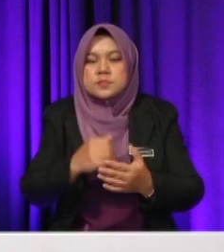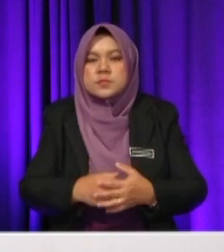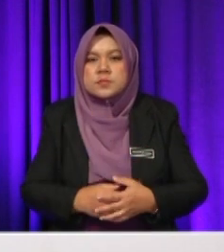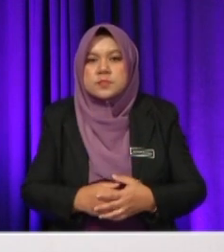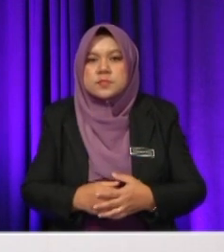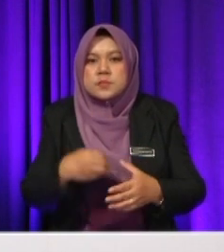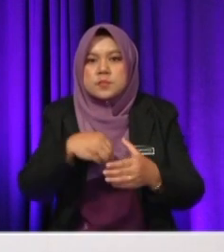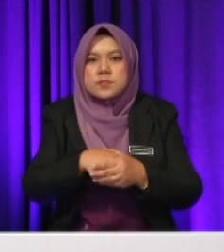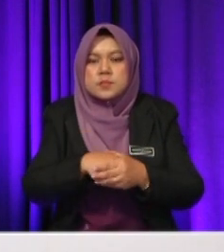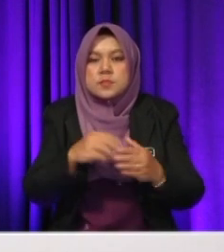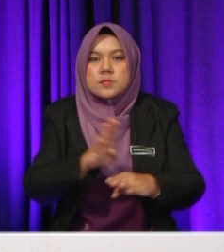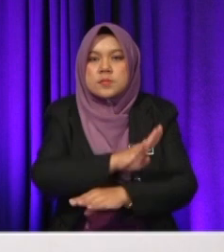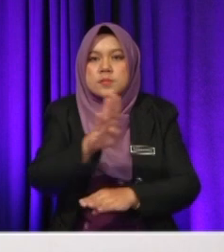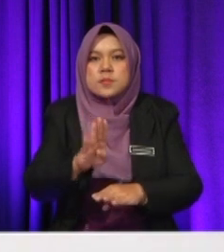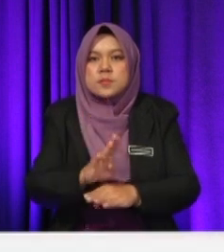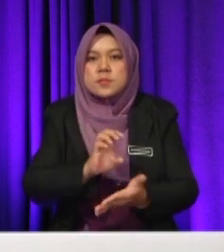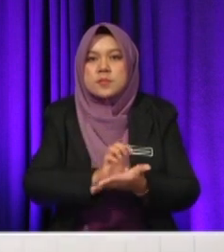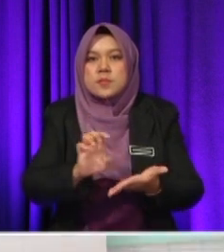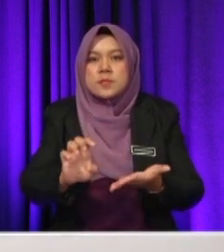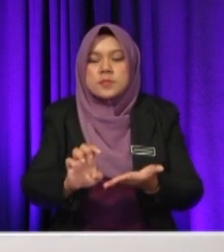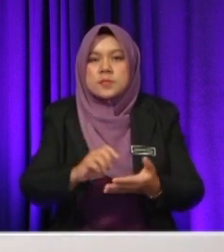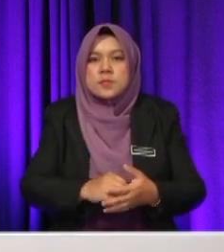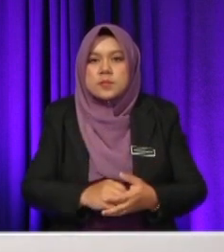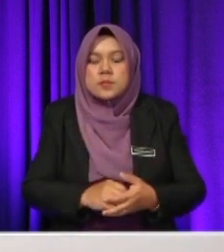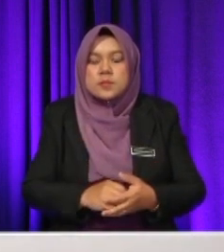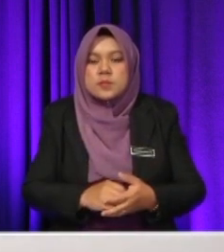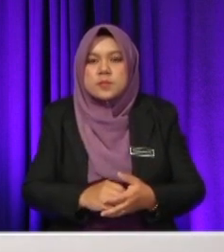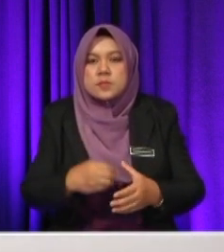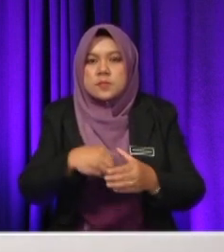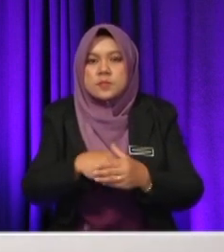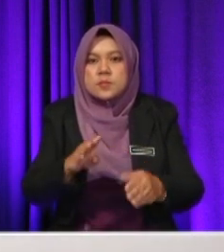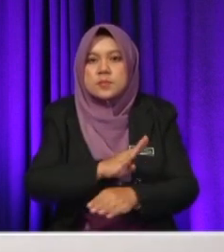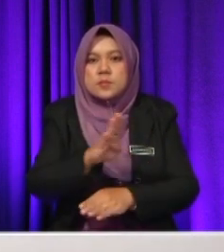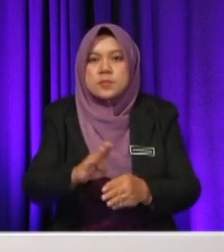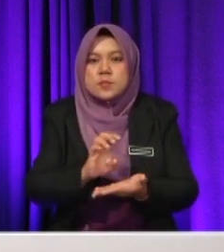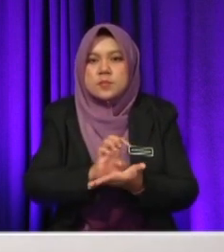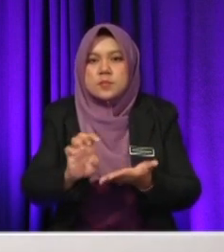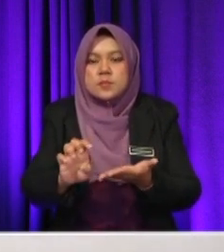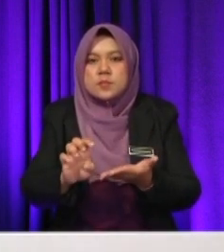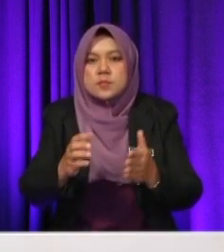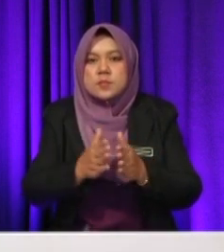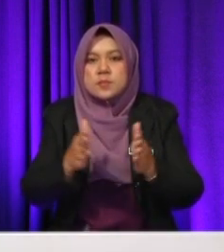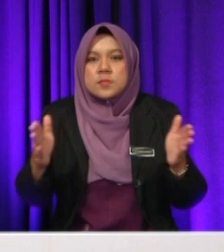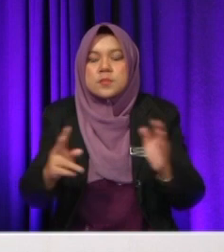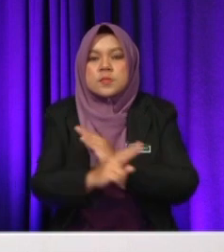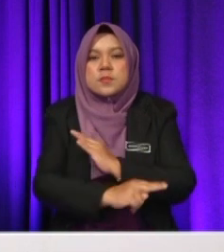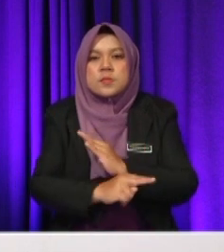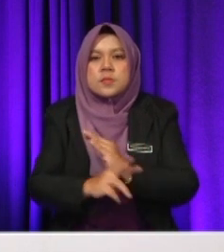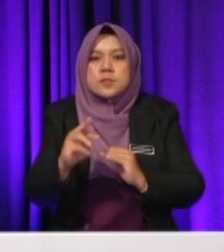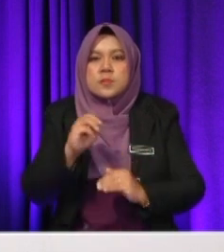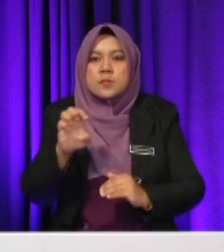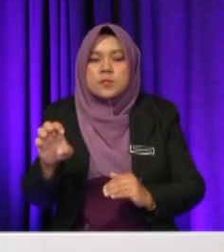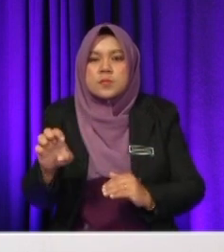dalam bidang ekonomi Oke dalam aspek ekonomi jadi dalam aspek ekonomi ini Perkembangan nasionalisme itu telah